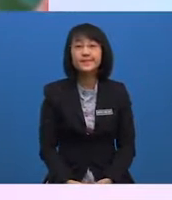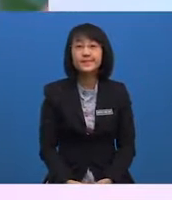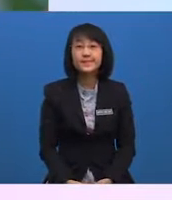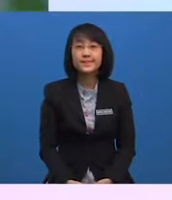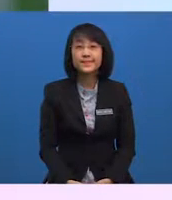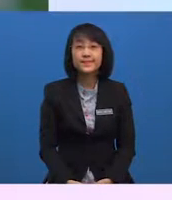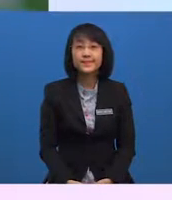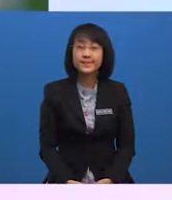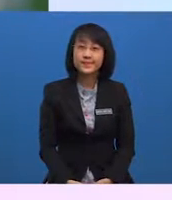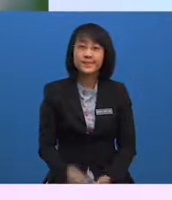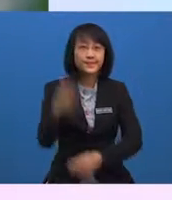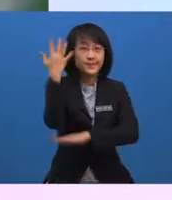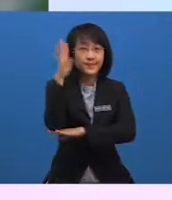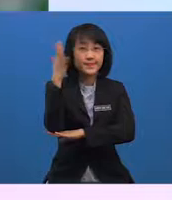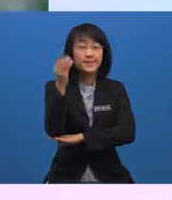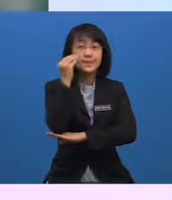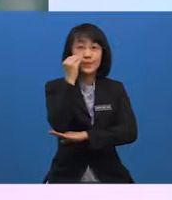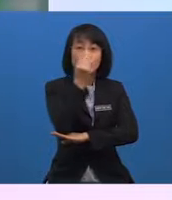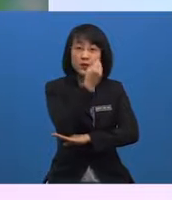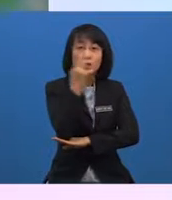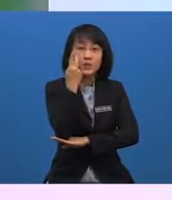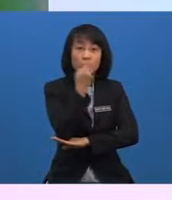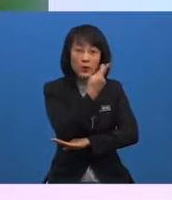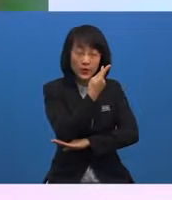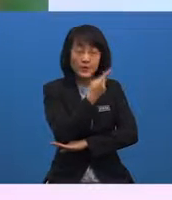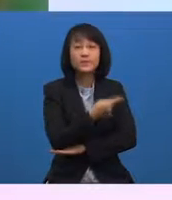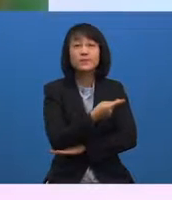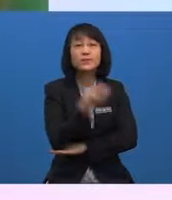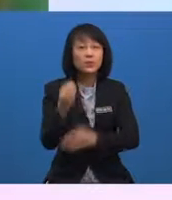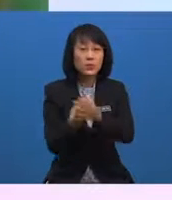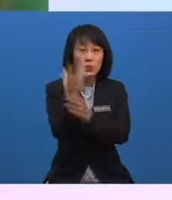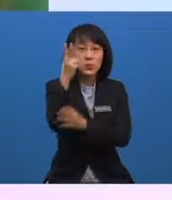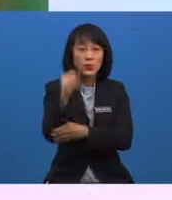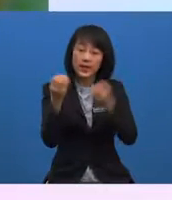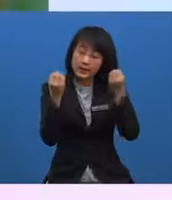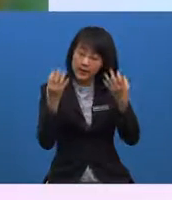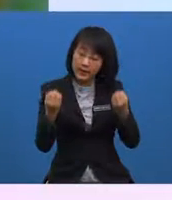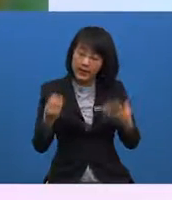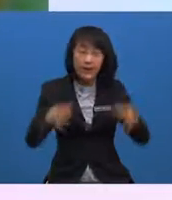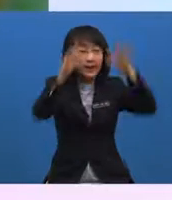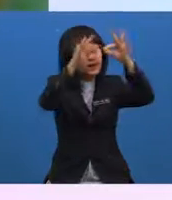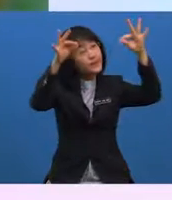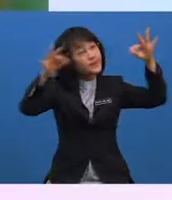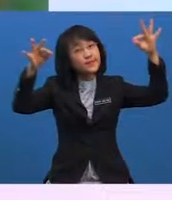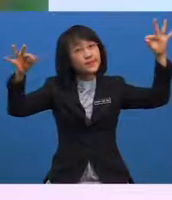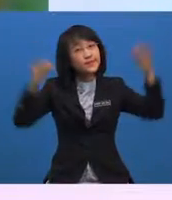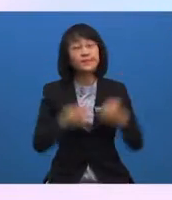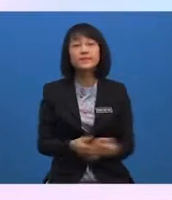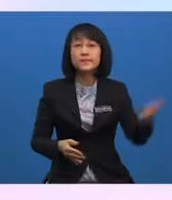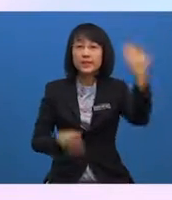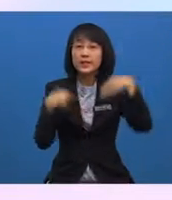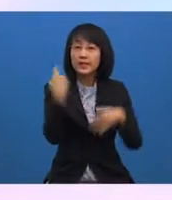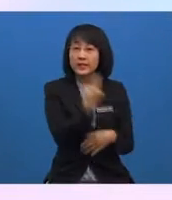Pokok bunga keembung merupakan tumbuhan hiasan. Mari kita lihat setiap bahagian bagi pokok